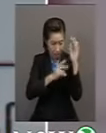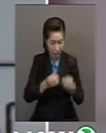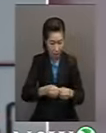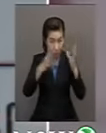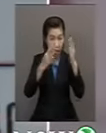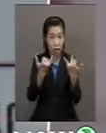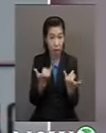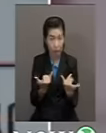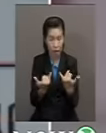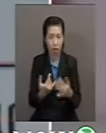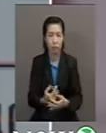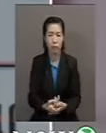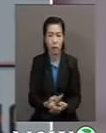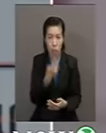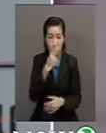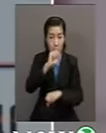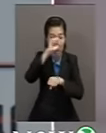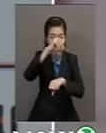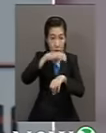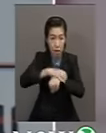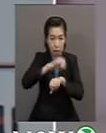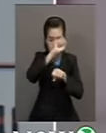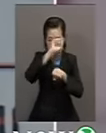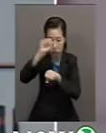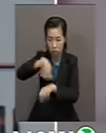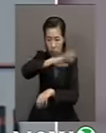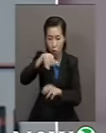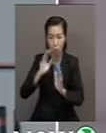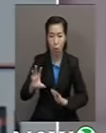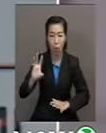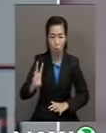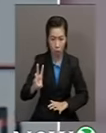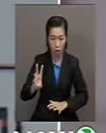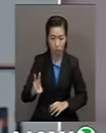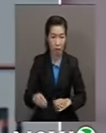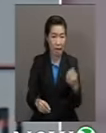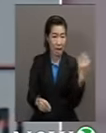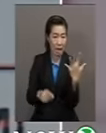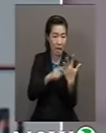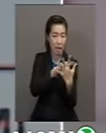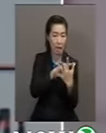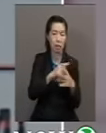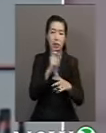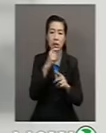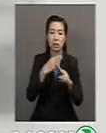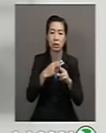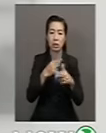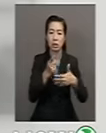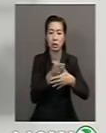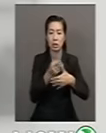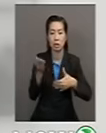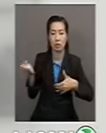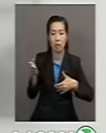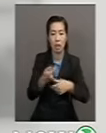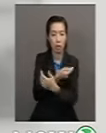บนตอนนี้ออกหมายจับไปแล้ว 6คน 5คนแรกคืออาหะเลงหะเกี่ยวข้องกับเหตุ